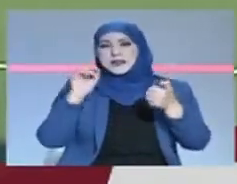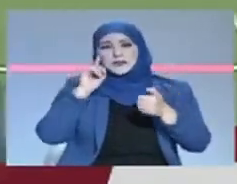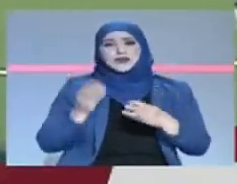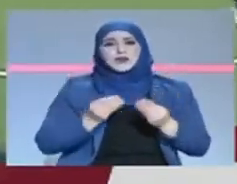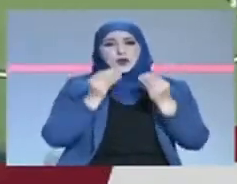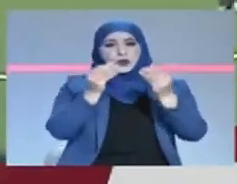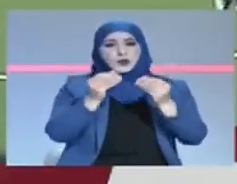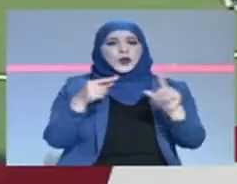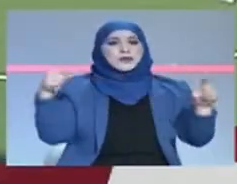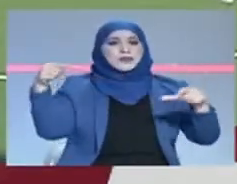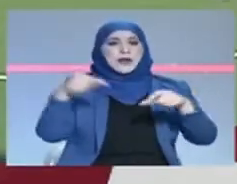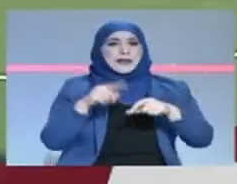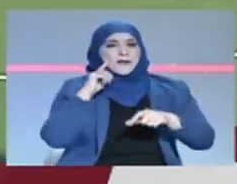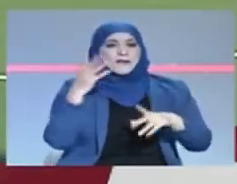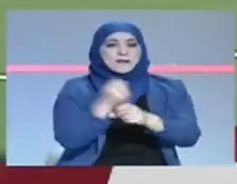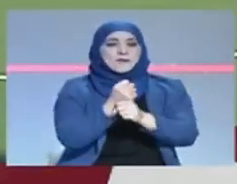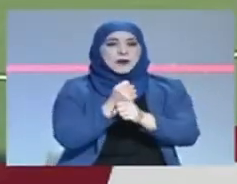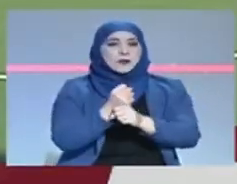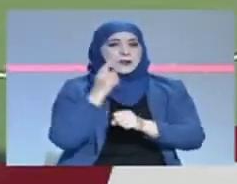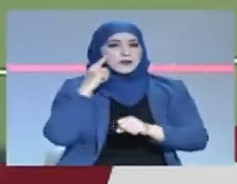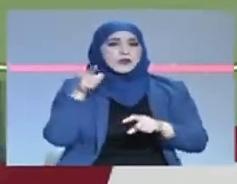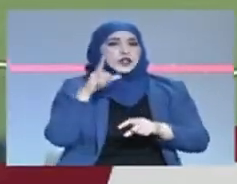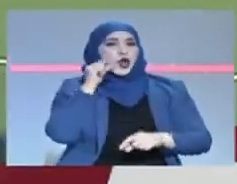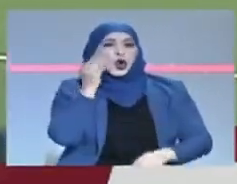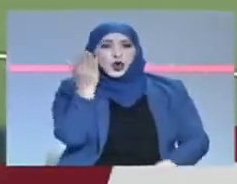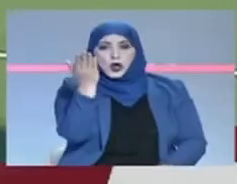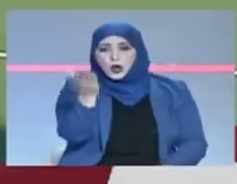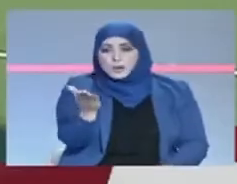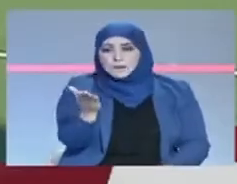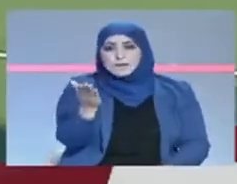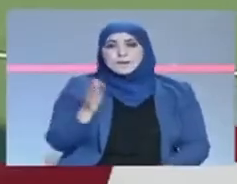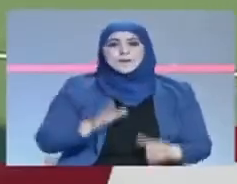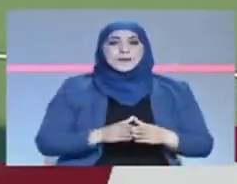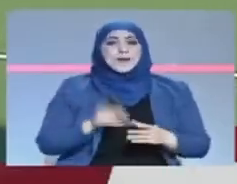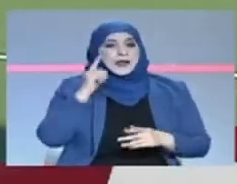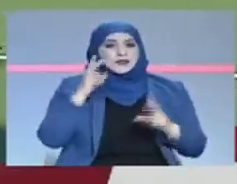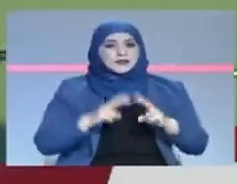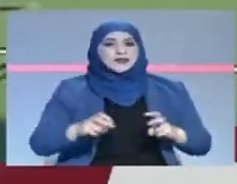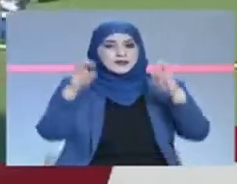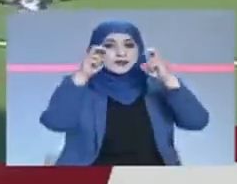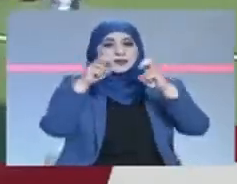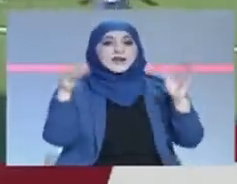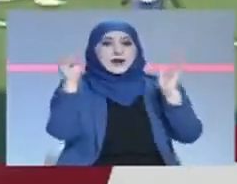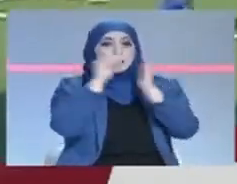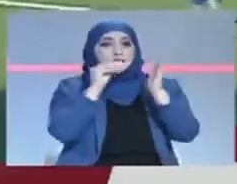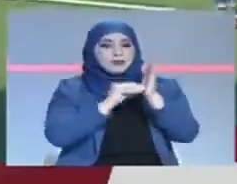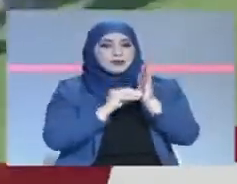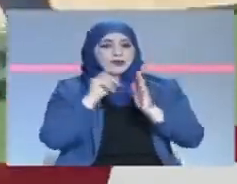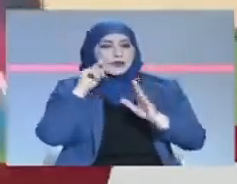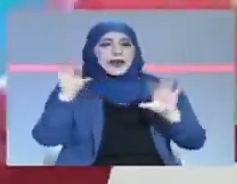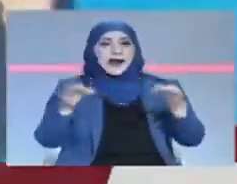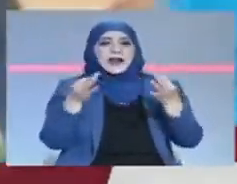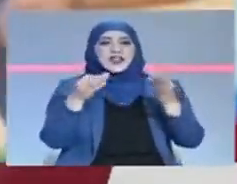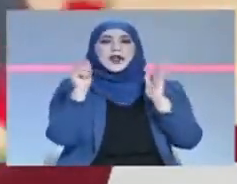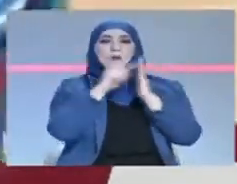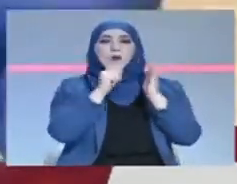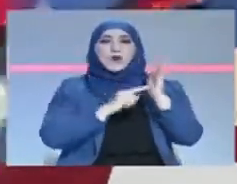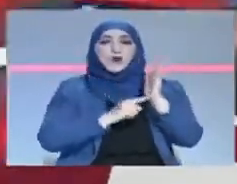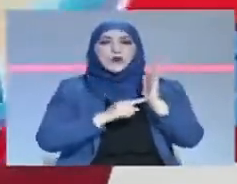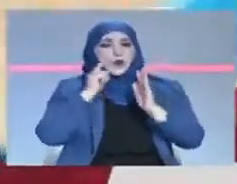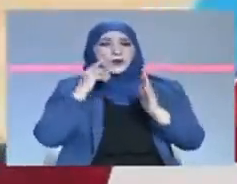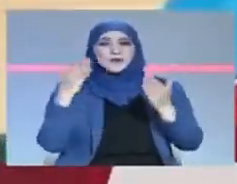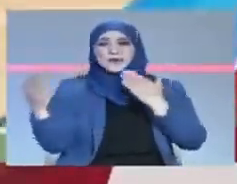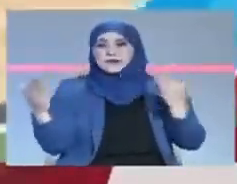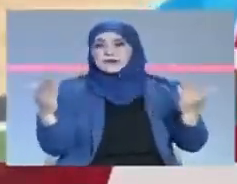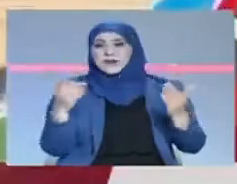لتحقيق هدف الانتصار بواسطة محمد علي بن رمضان ليرفع رصيده في المركز الأول إلى 10 نقاط